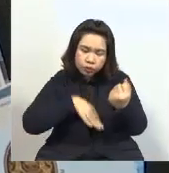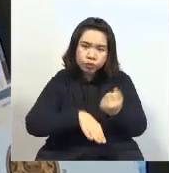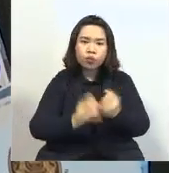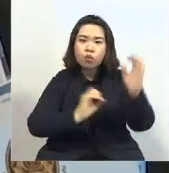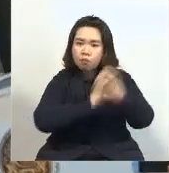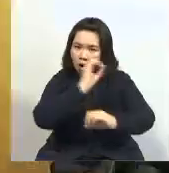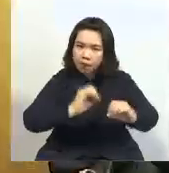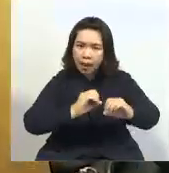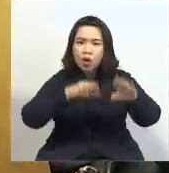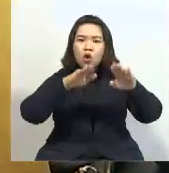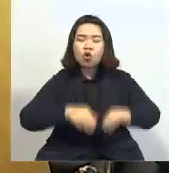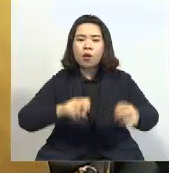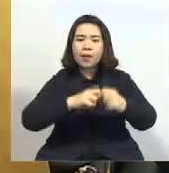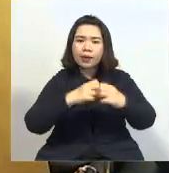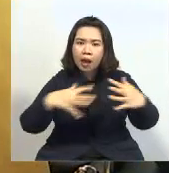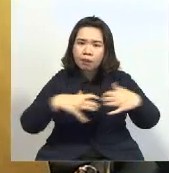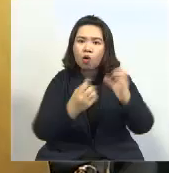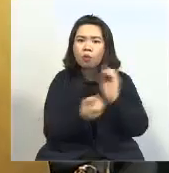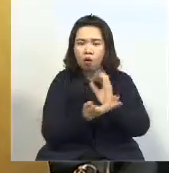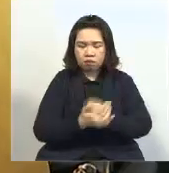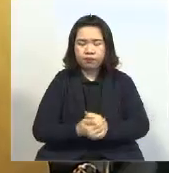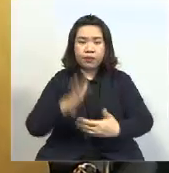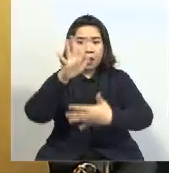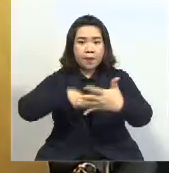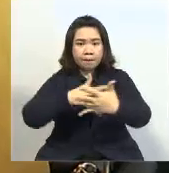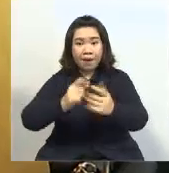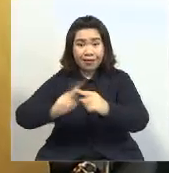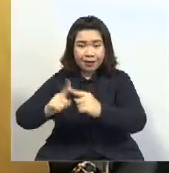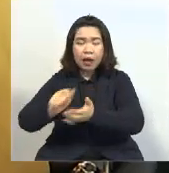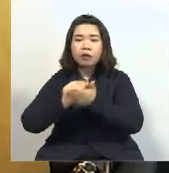ที่วางมาตรการความปลอดภัยให้สอดคล้องลดอุบัติเหตุให้เหลือน้อยที่สุด